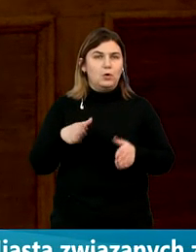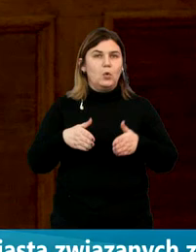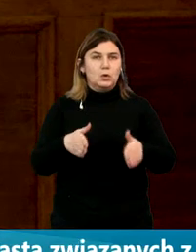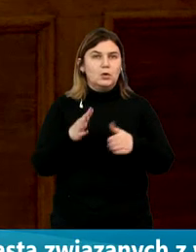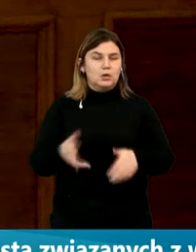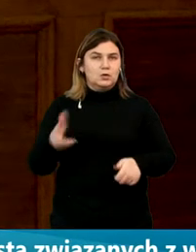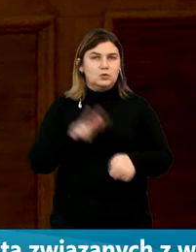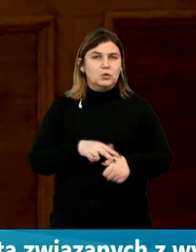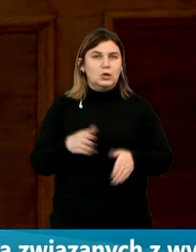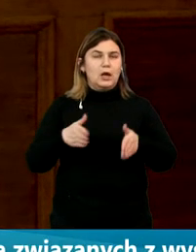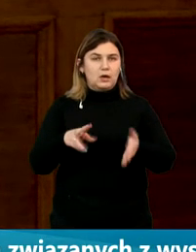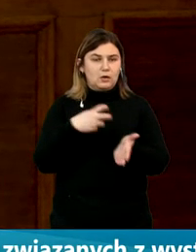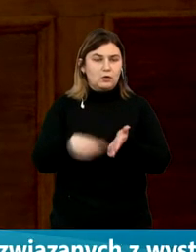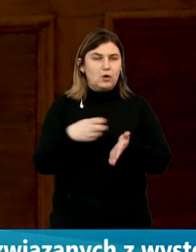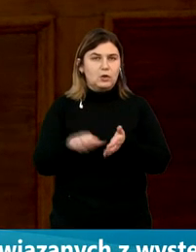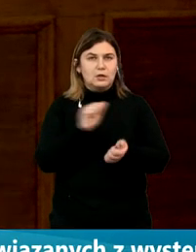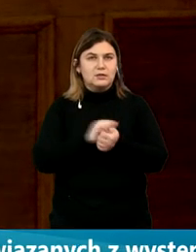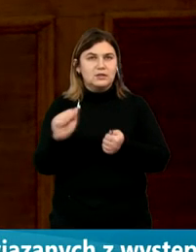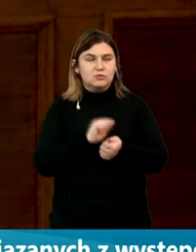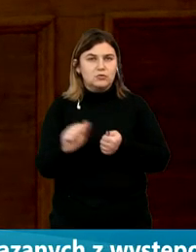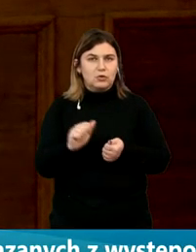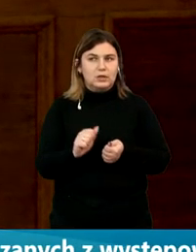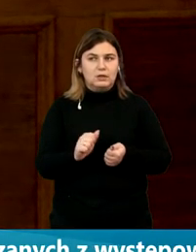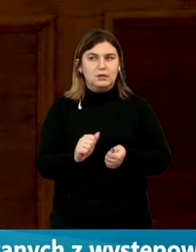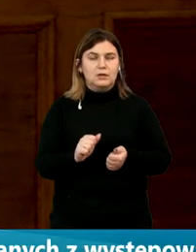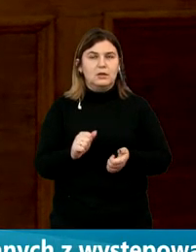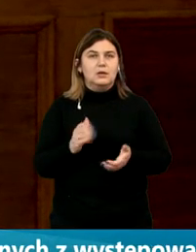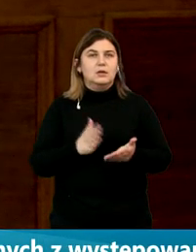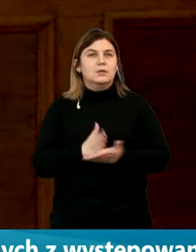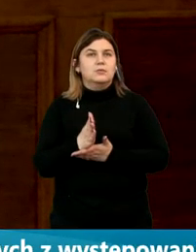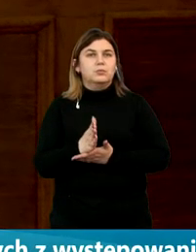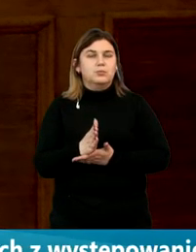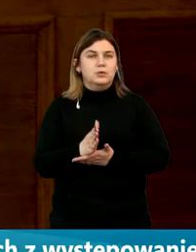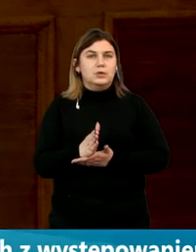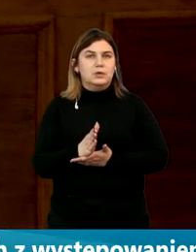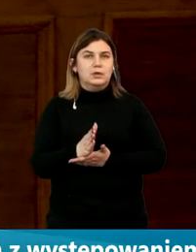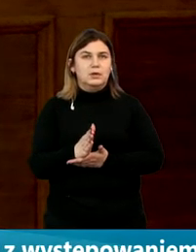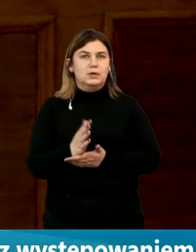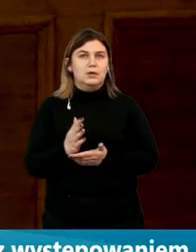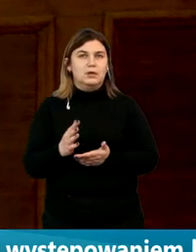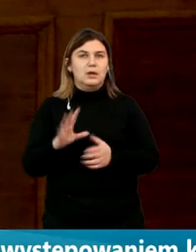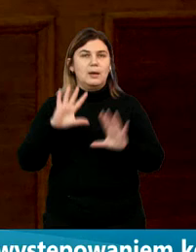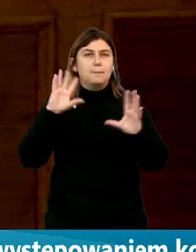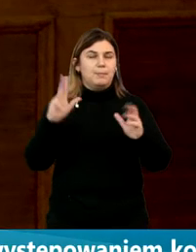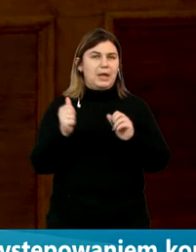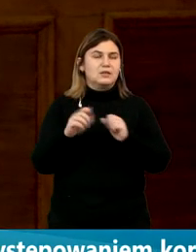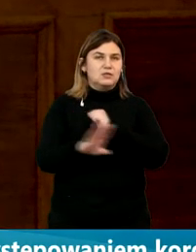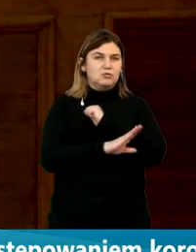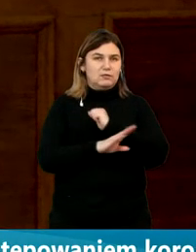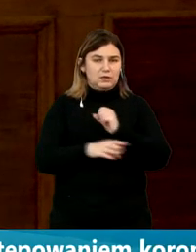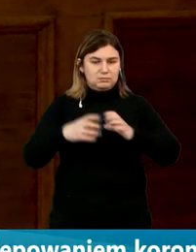których chodniki są uszkadzane na skutek rozrastania się tych pięknych, wspaniałych drzew, które